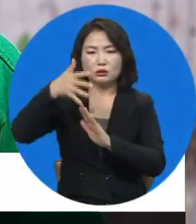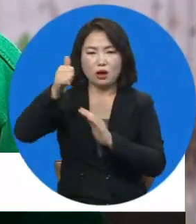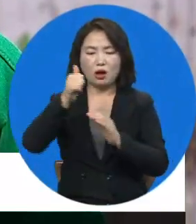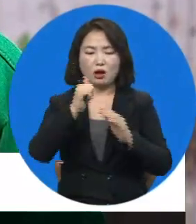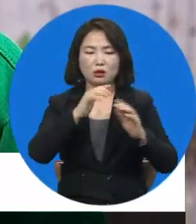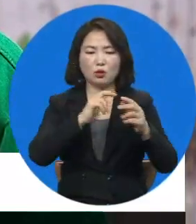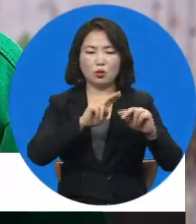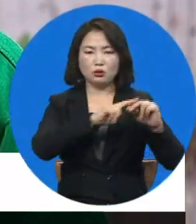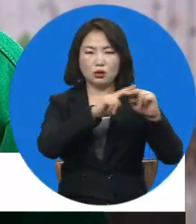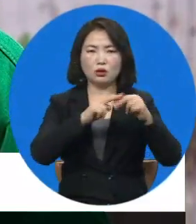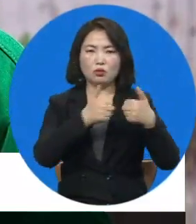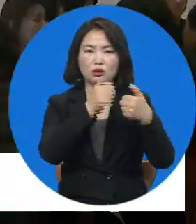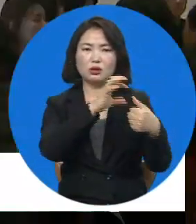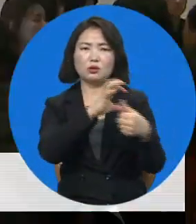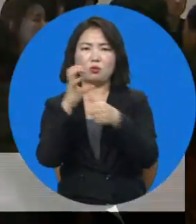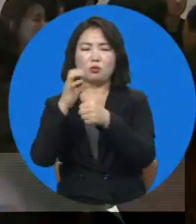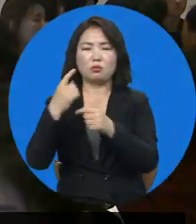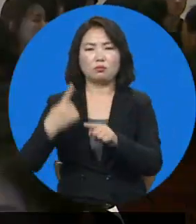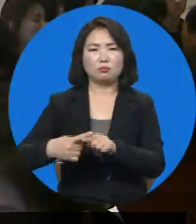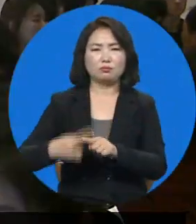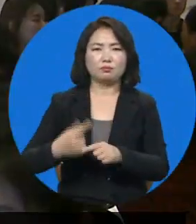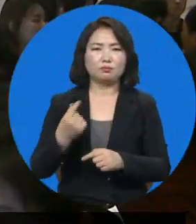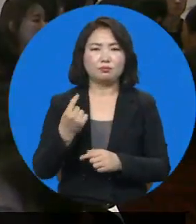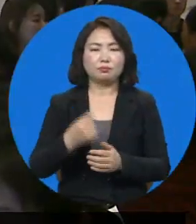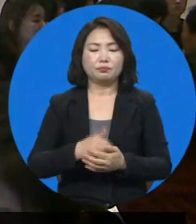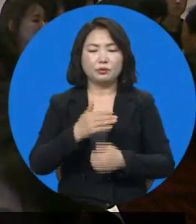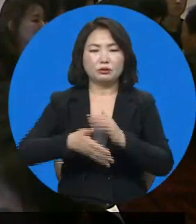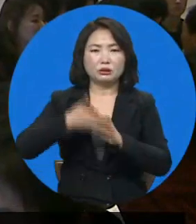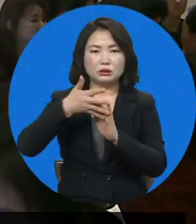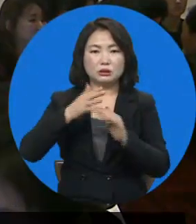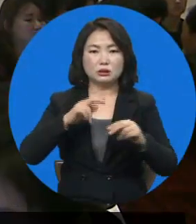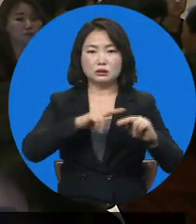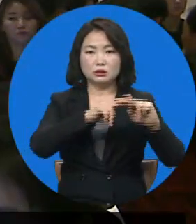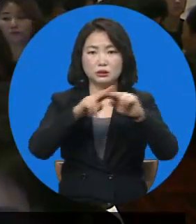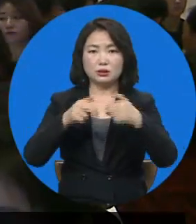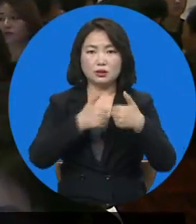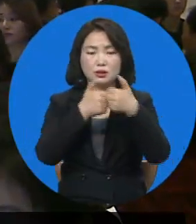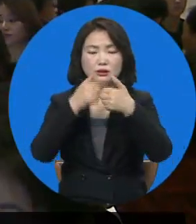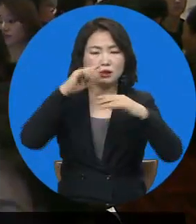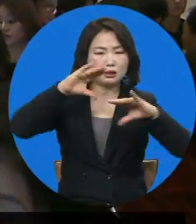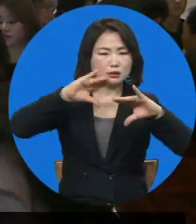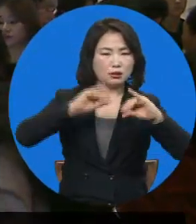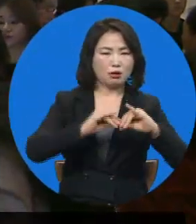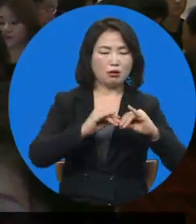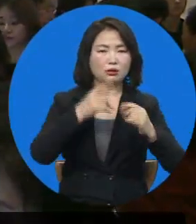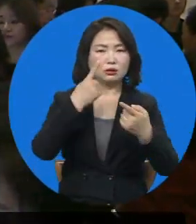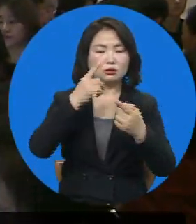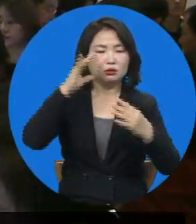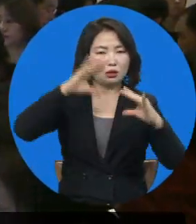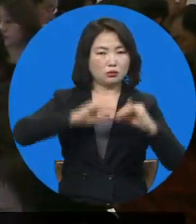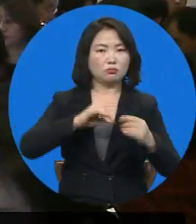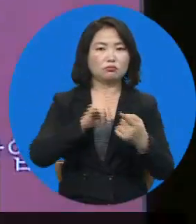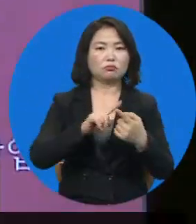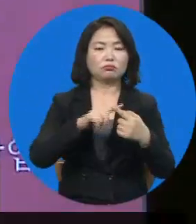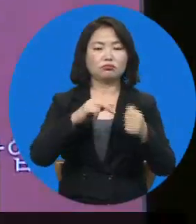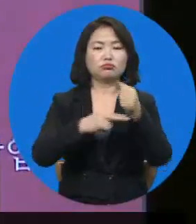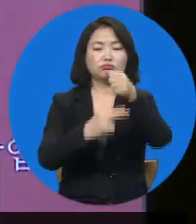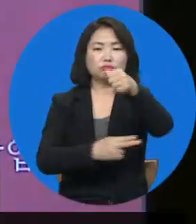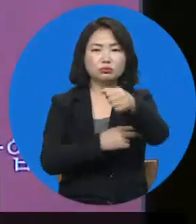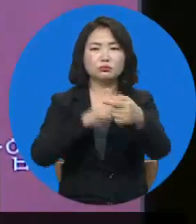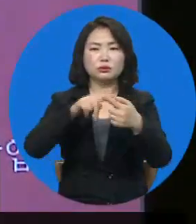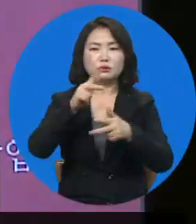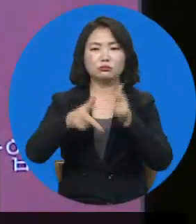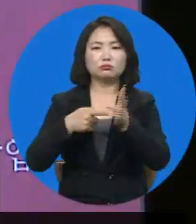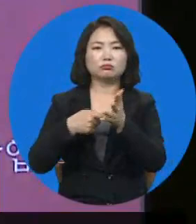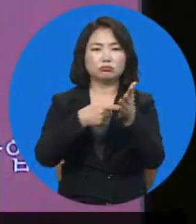이용하는 것 밖에 안되기 때문에 대구시는 시민 온 택해 2 가 찬성 결론을 내면 팔공산 구름다리 사업을